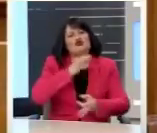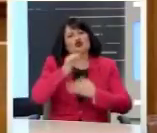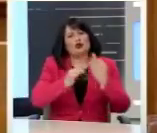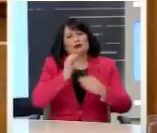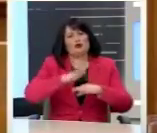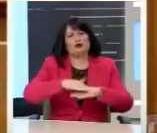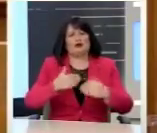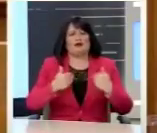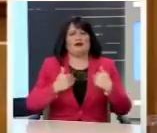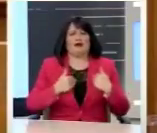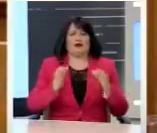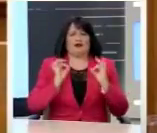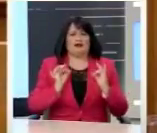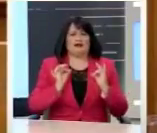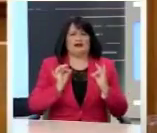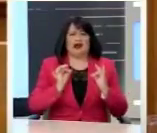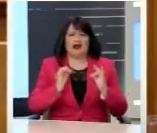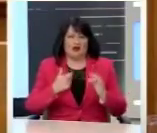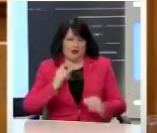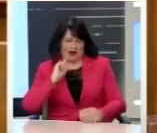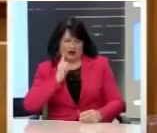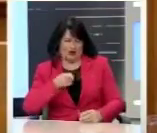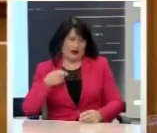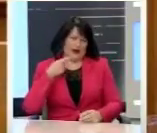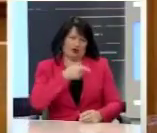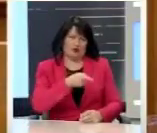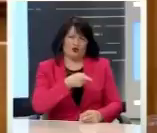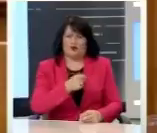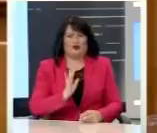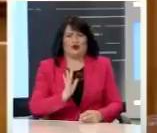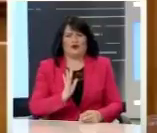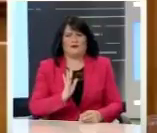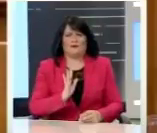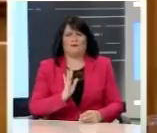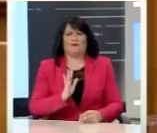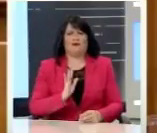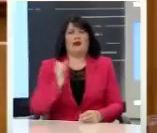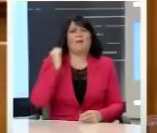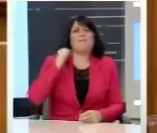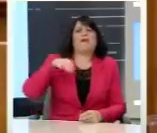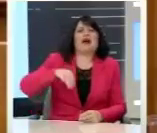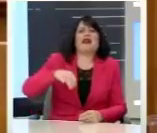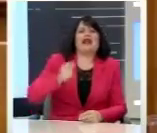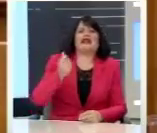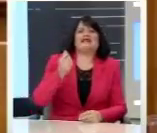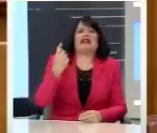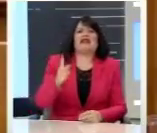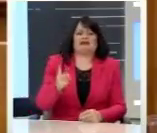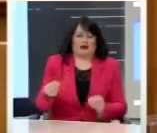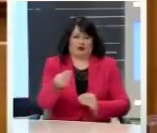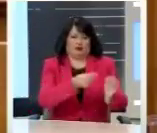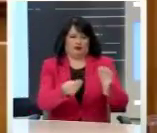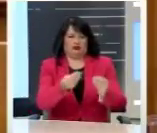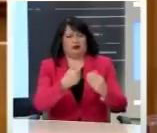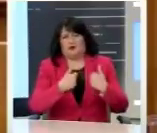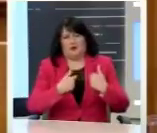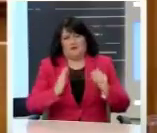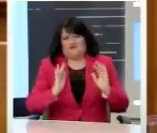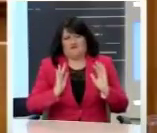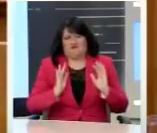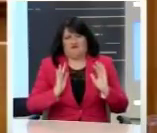δεν ήμουν σε θέση να τον καθοδηγήσω εγώ τα λεφτά του κυρίου Μαρινάκη ώστε να καταλήξω στο Γιαννουσάκη.